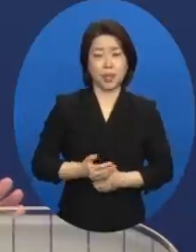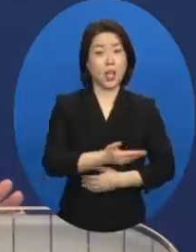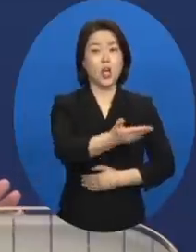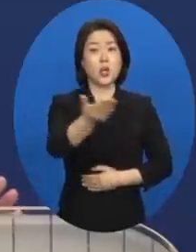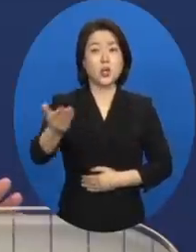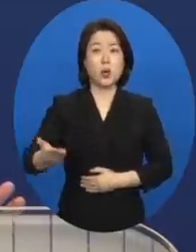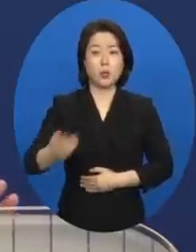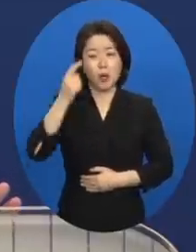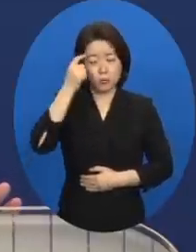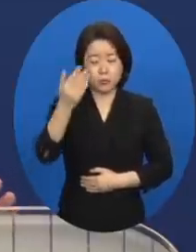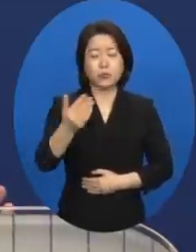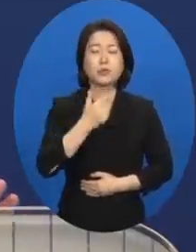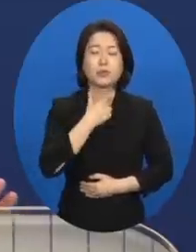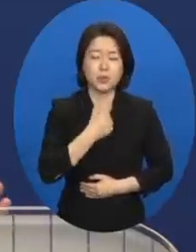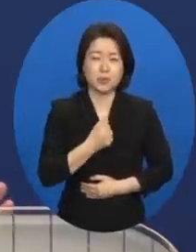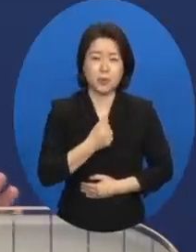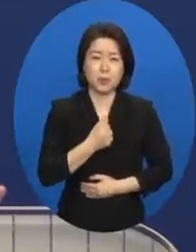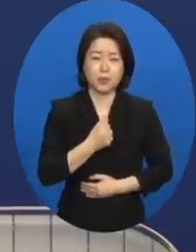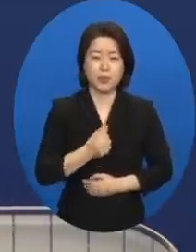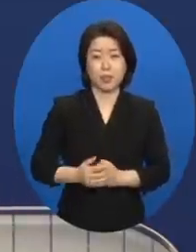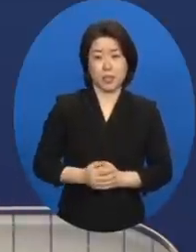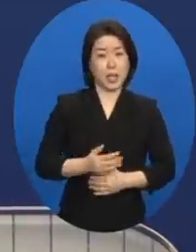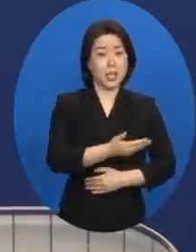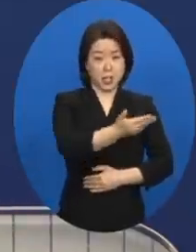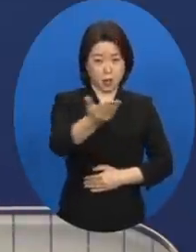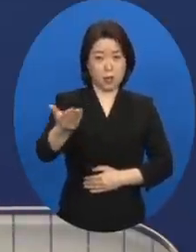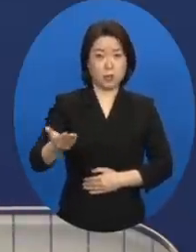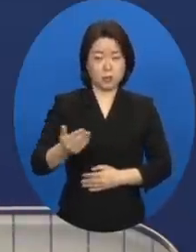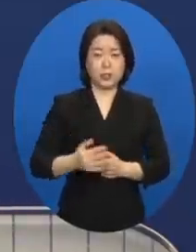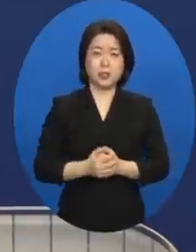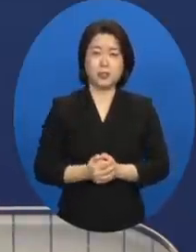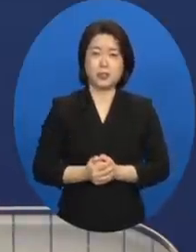여러분에게 묻겠습니다. 여러분은